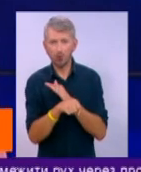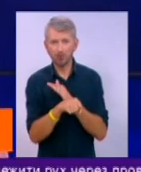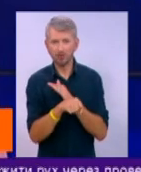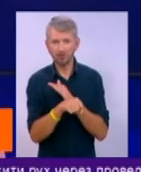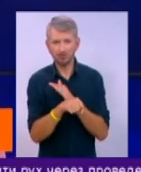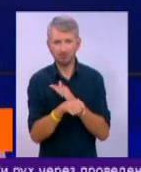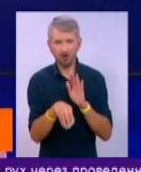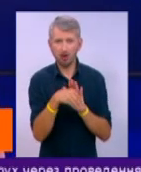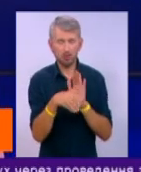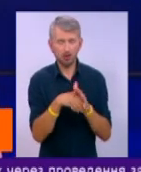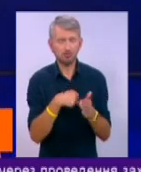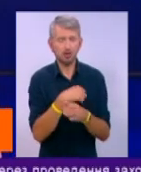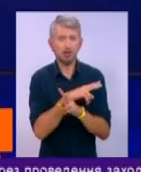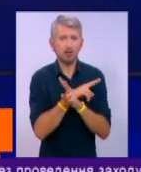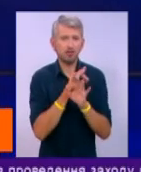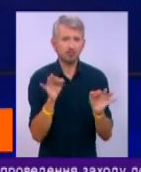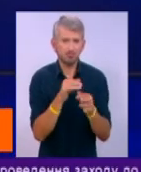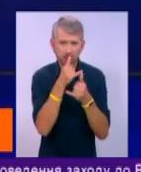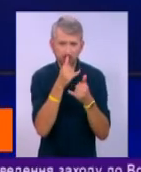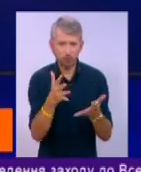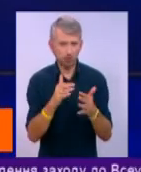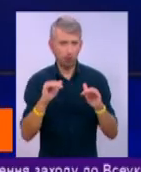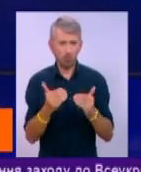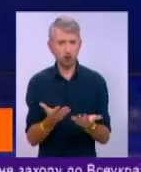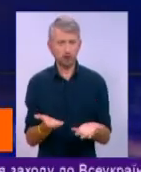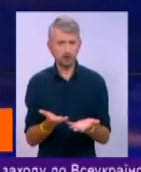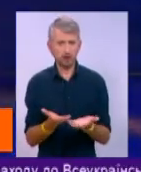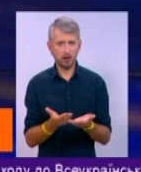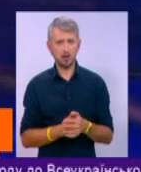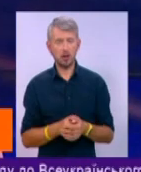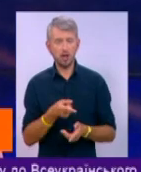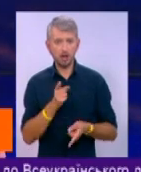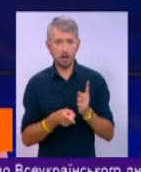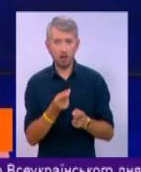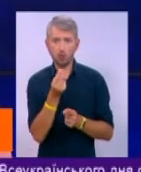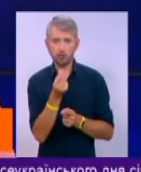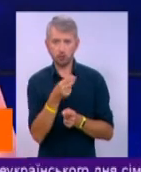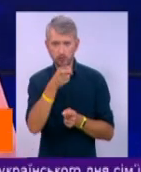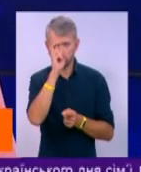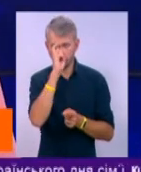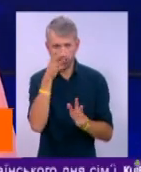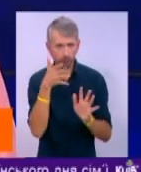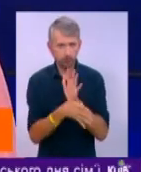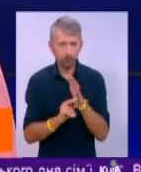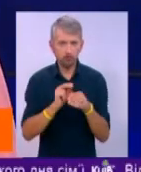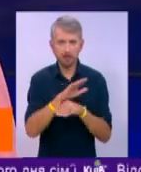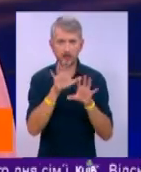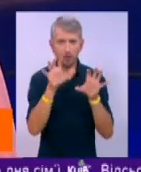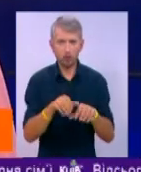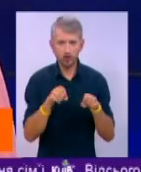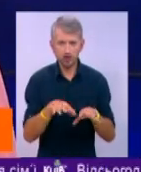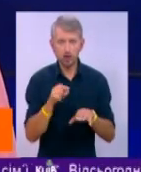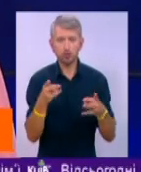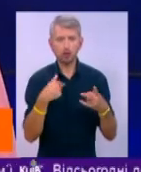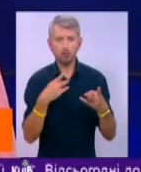званих хабарників ми тут ніякому разі не можемо обмежуватися, тому що реально ресурс інтереси держави виходять через незаконні рішення. І тут нам